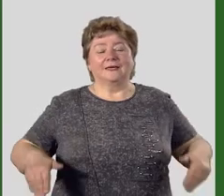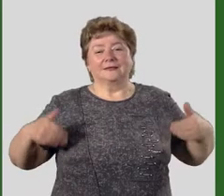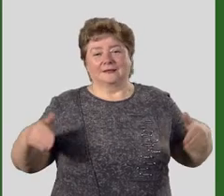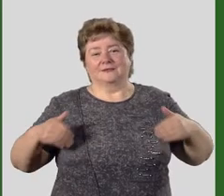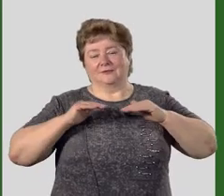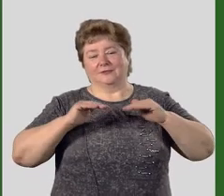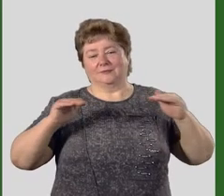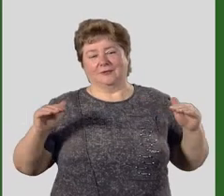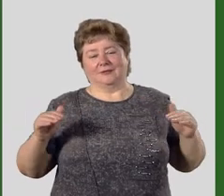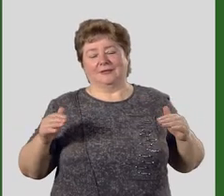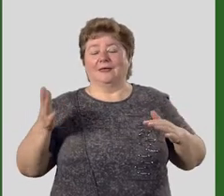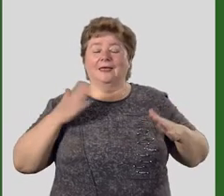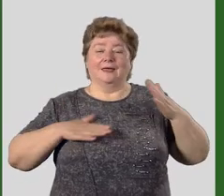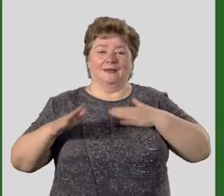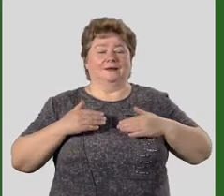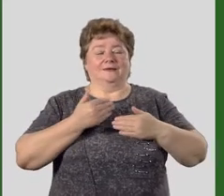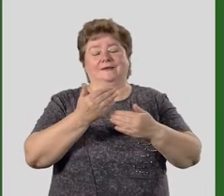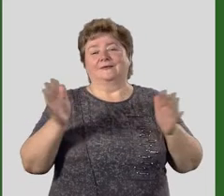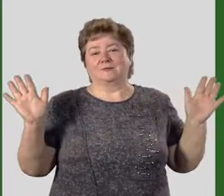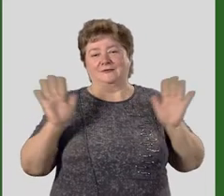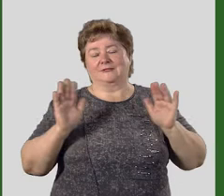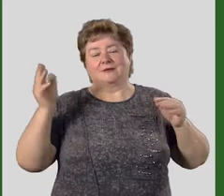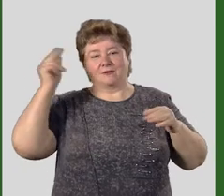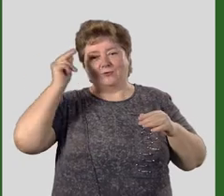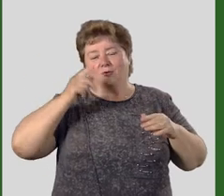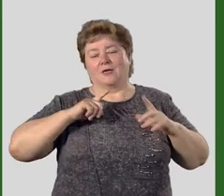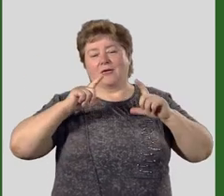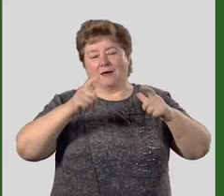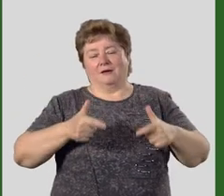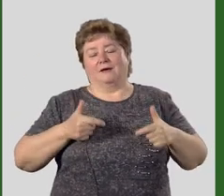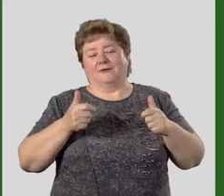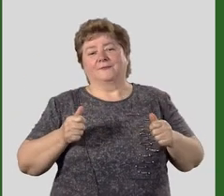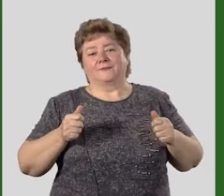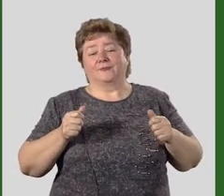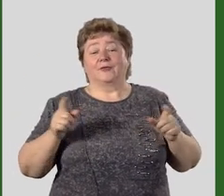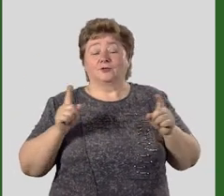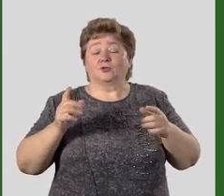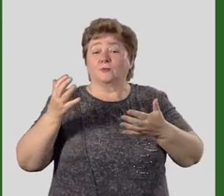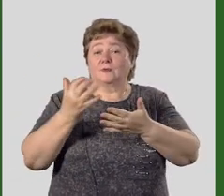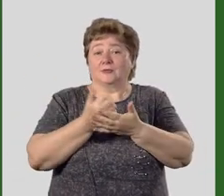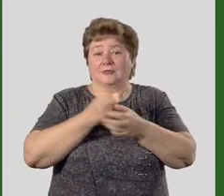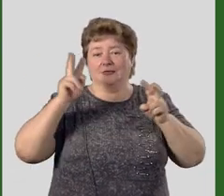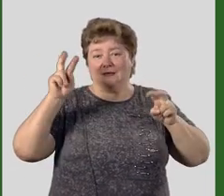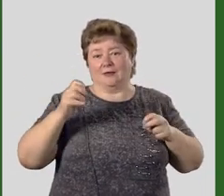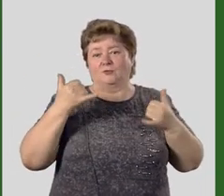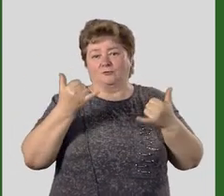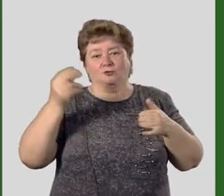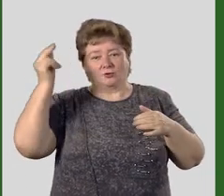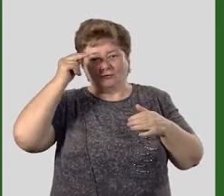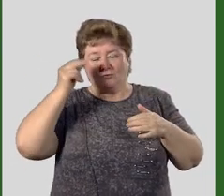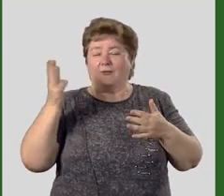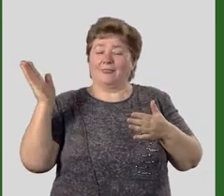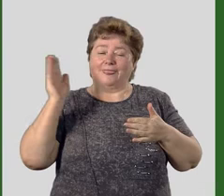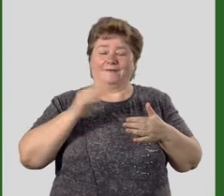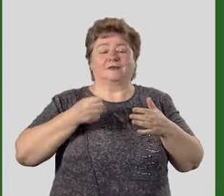Здравствуйте, ребята! Я рада вас приветствовать на уроке географии. Чтобы определить тему нашего урока,